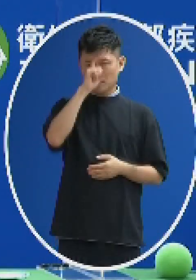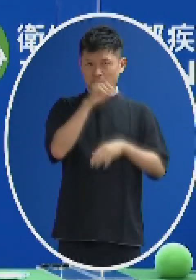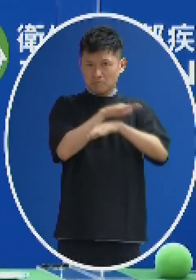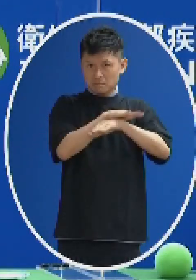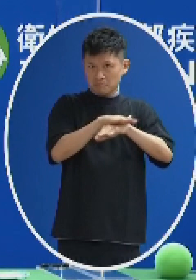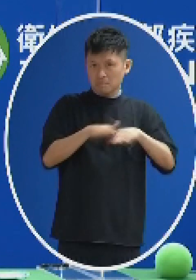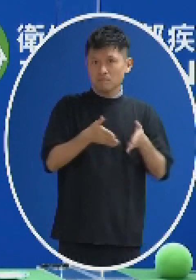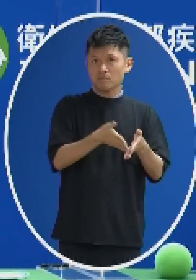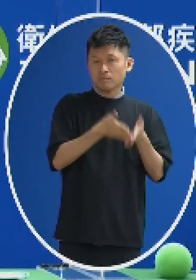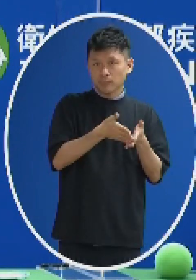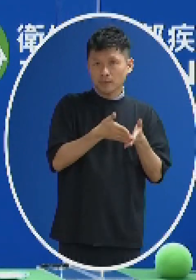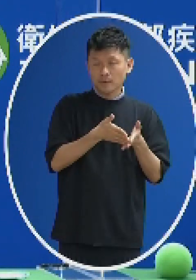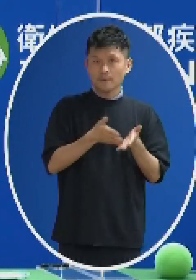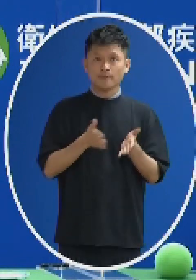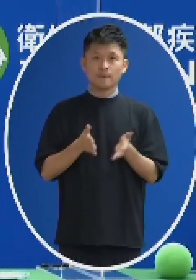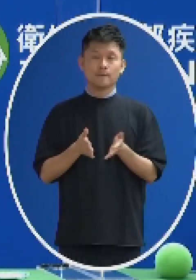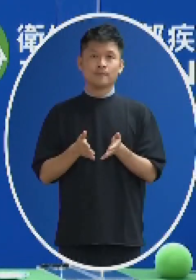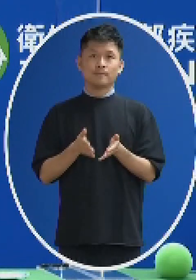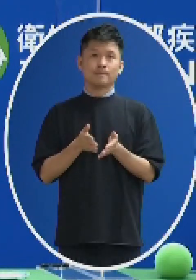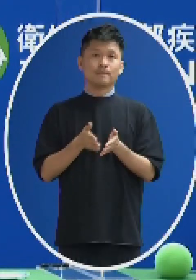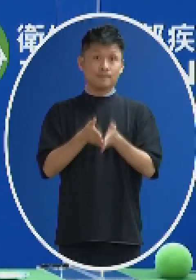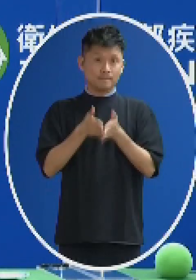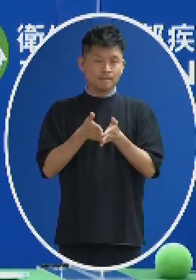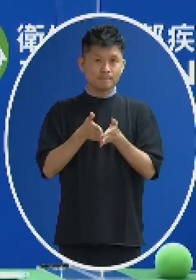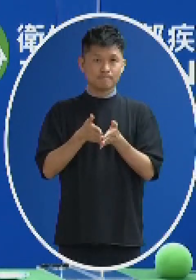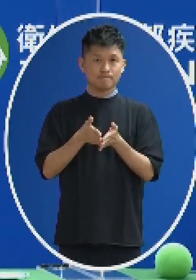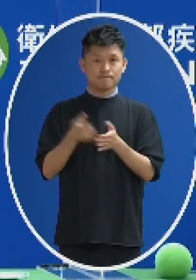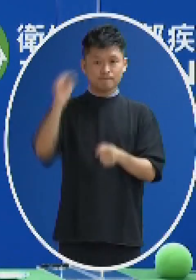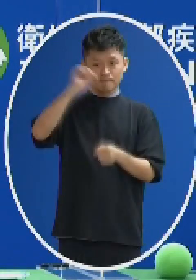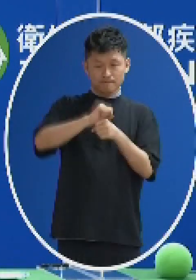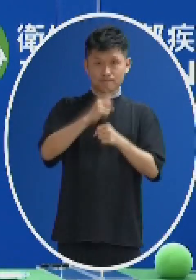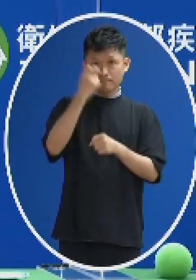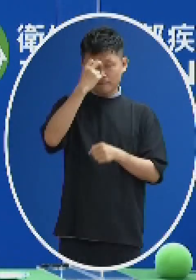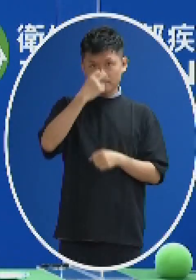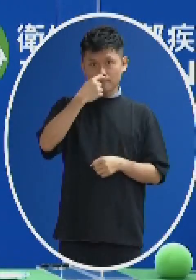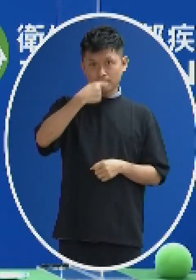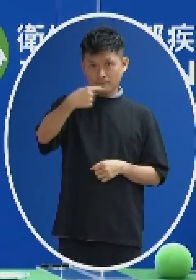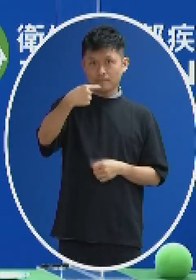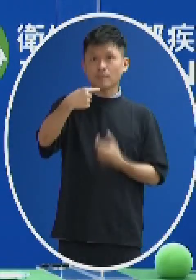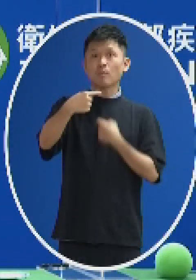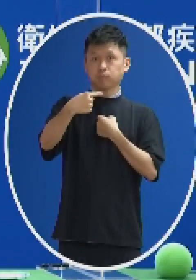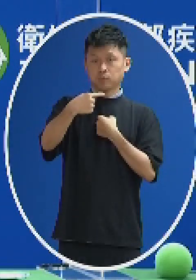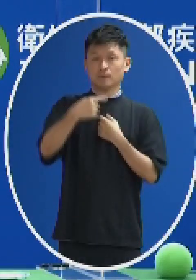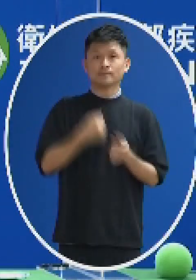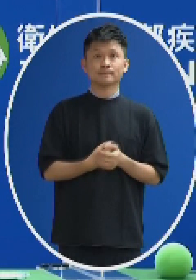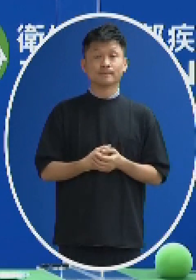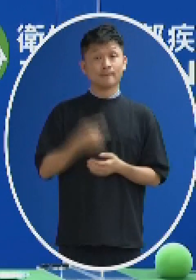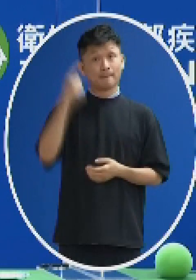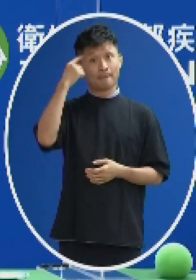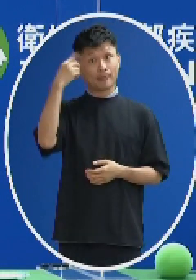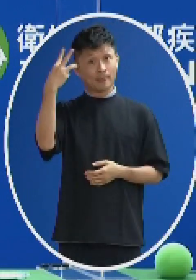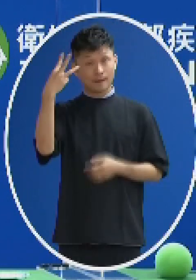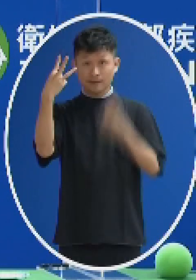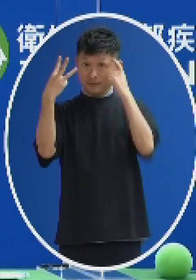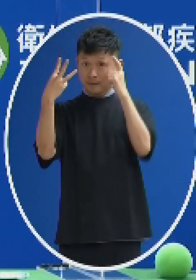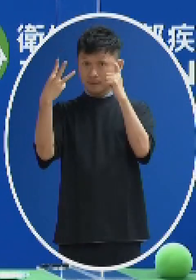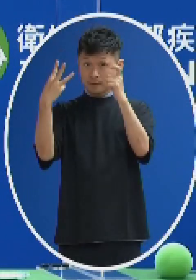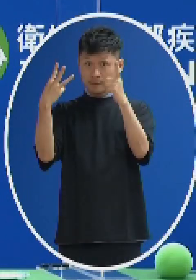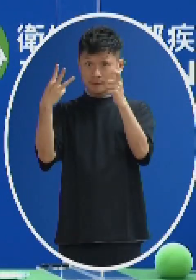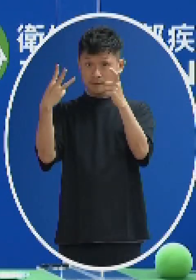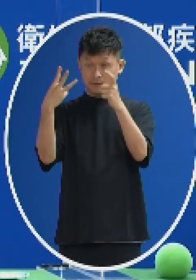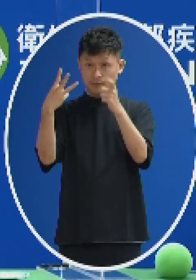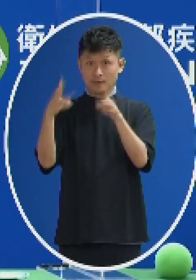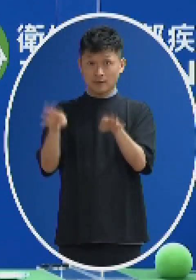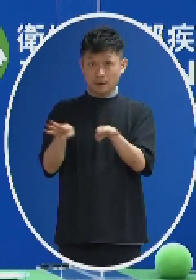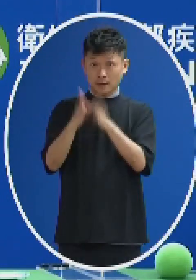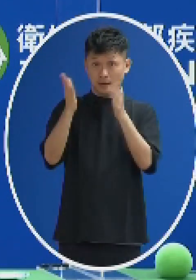们才要求说还是要有一次的检测的阴性。然后这个3+11这个实施了之后，然后加